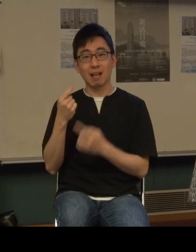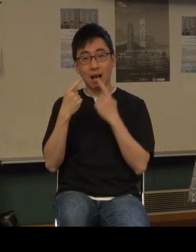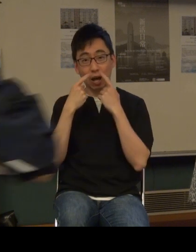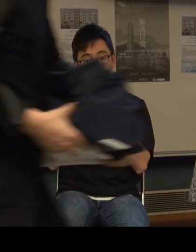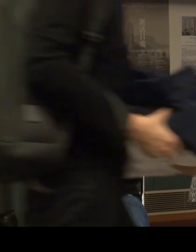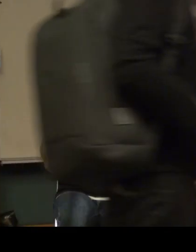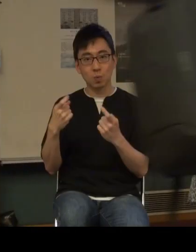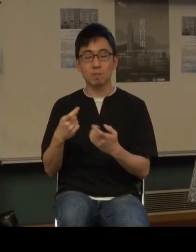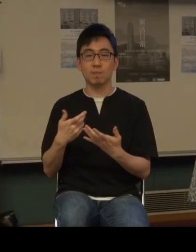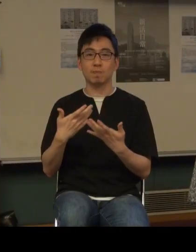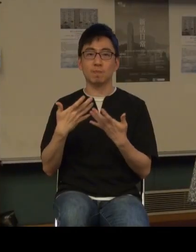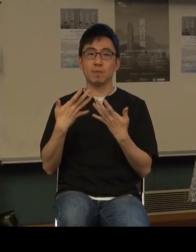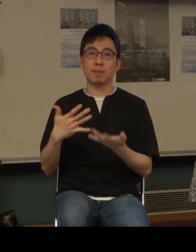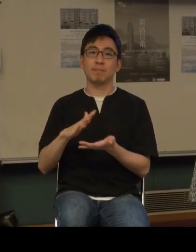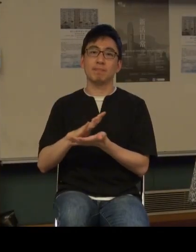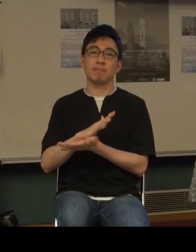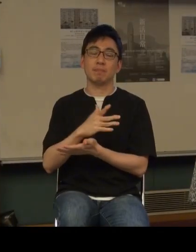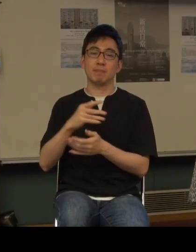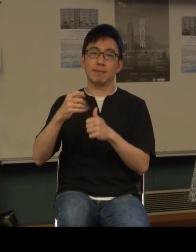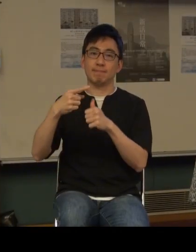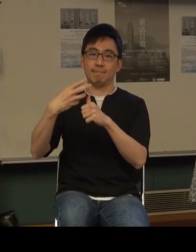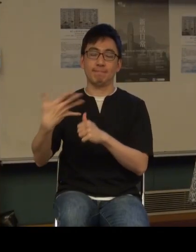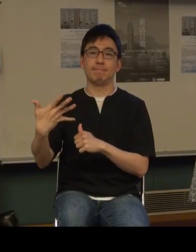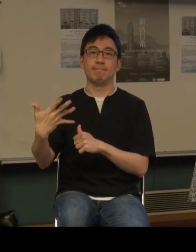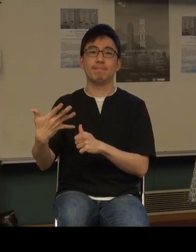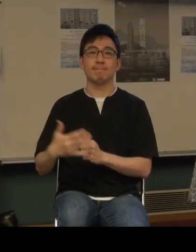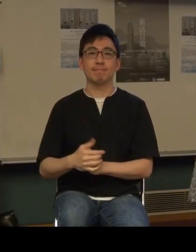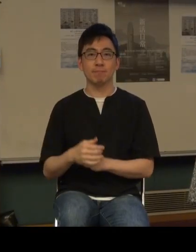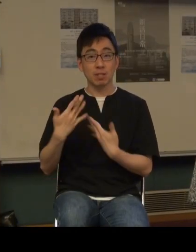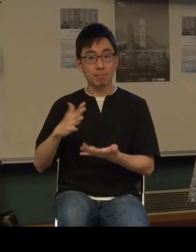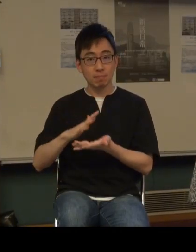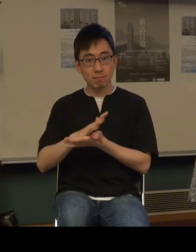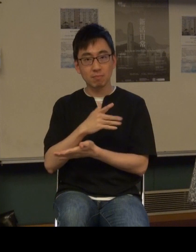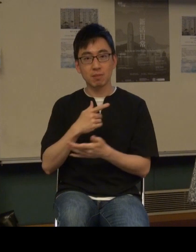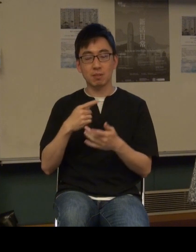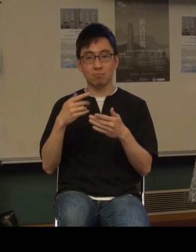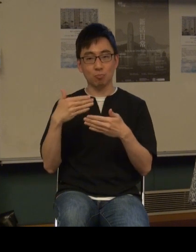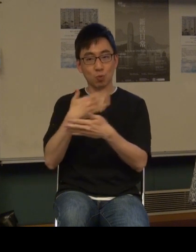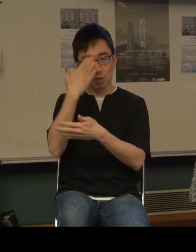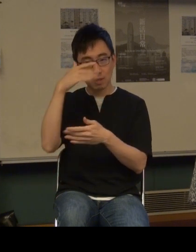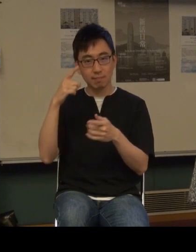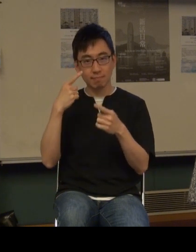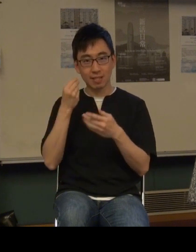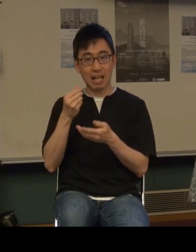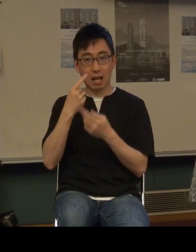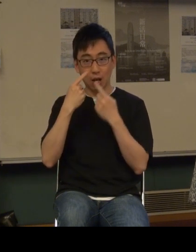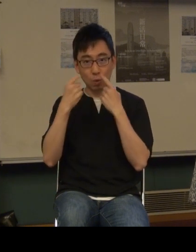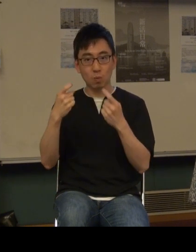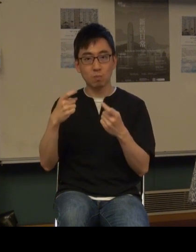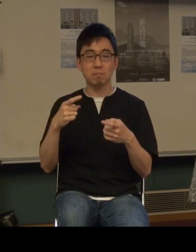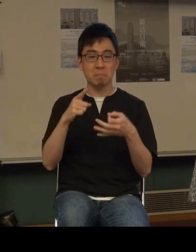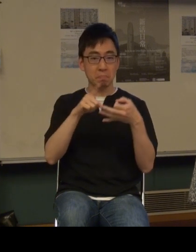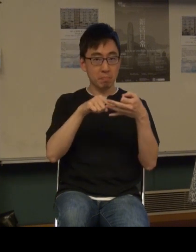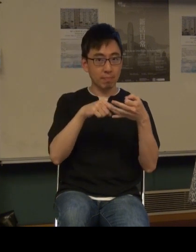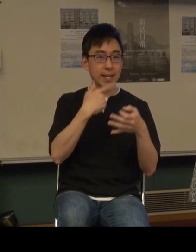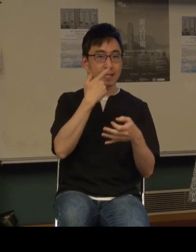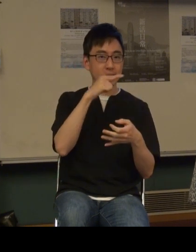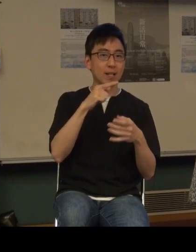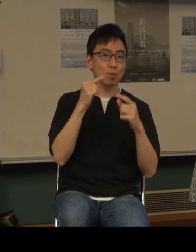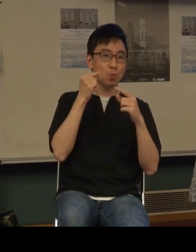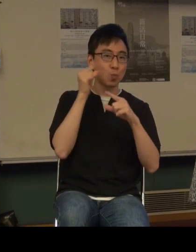今个学年嘅第五讲，其实我哋今个学年咧通识沙龙嘅主题叫生活日常。咁嗰个新咧